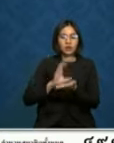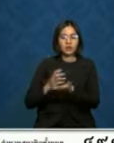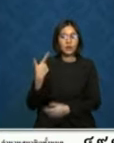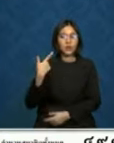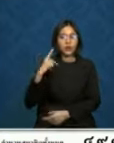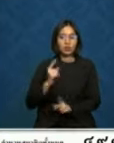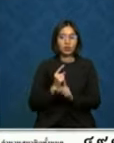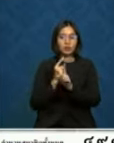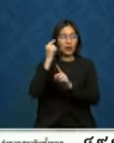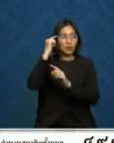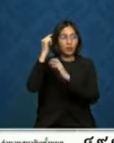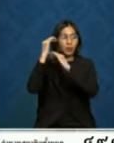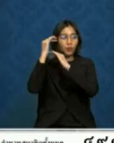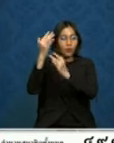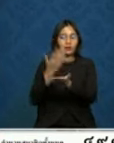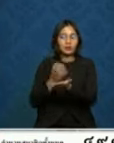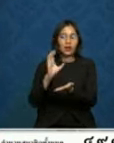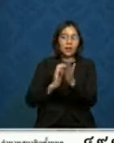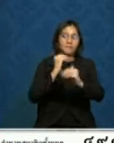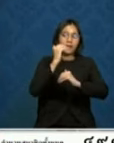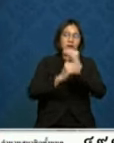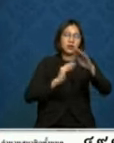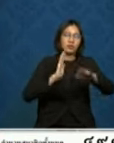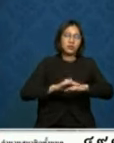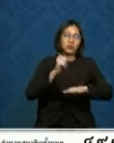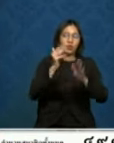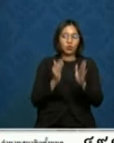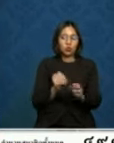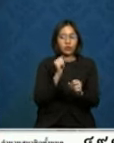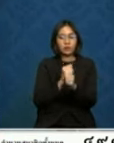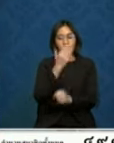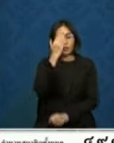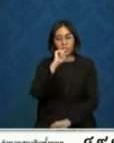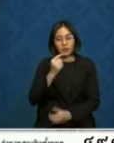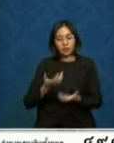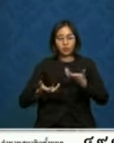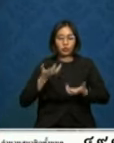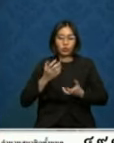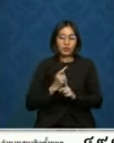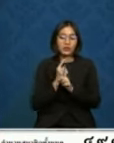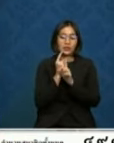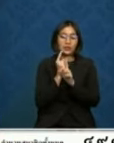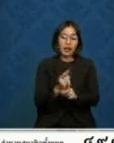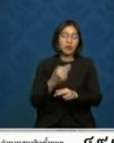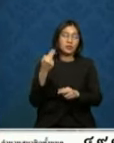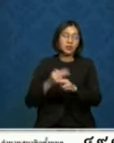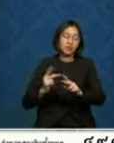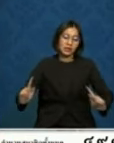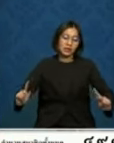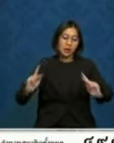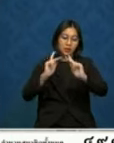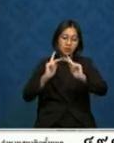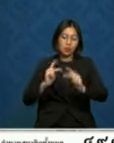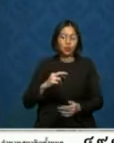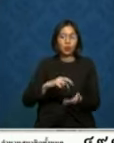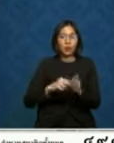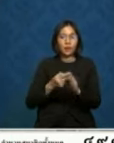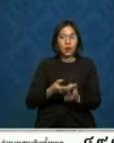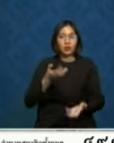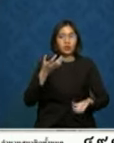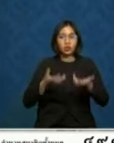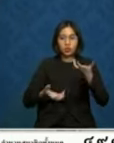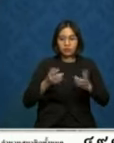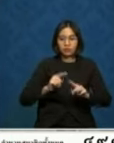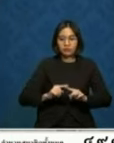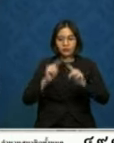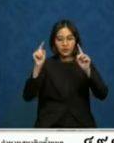เป็นไปตามความคาดหวังในการนำงบไปพัฒนาศักยภาพบุคลากรเพื่อมีความยุติธรรมตามชื่อของกระทรวงไม่ใช่ต้องยุติธรรม